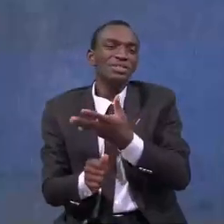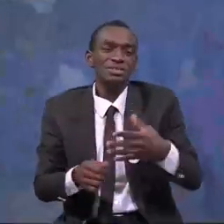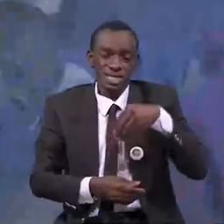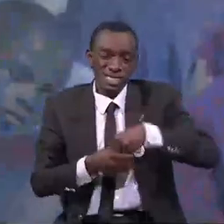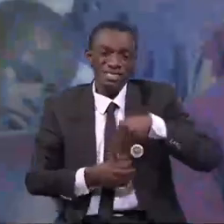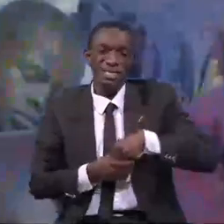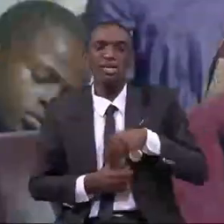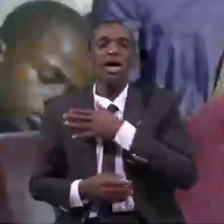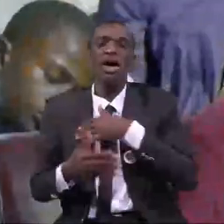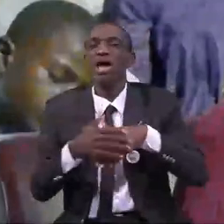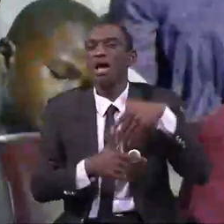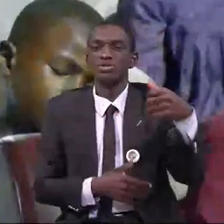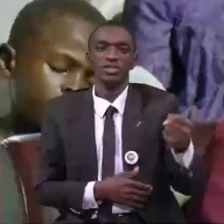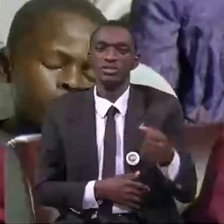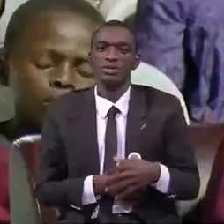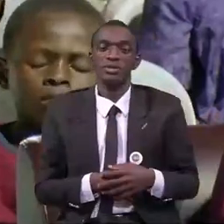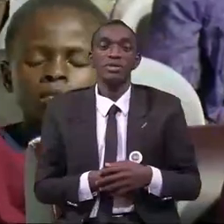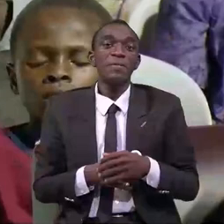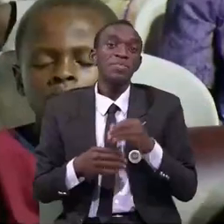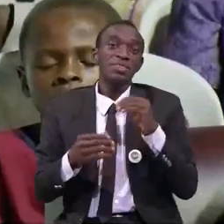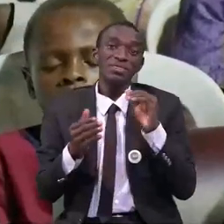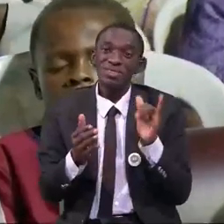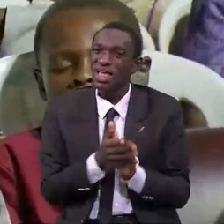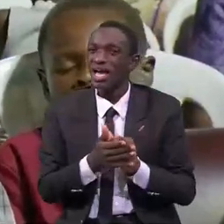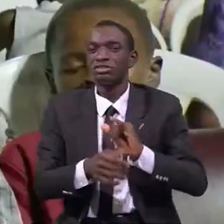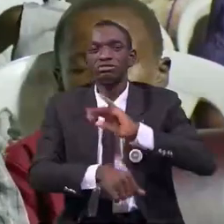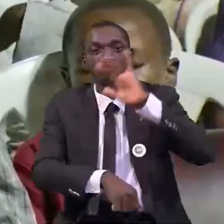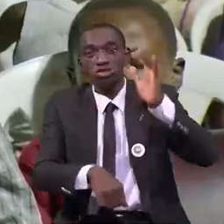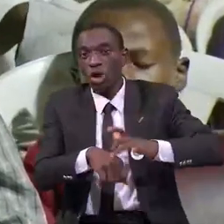toute chose vous concernant à l'intérieur et à l'extérieur cette